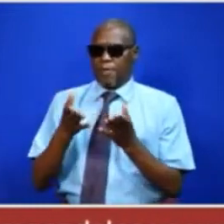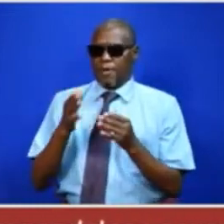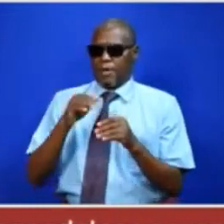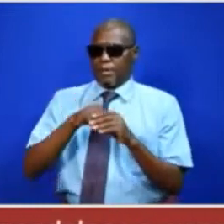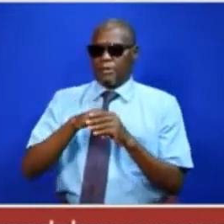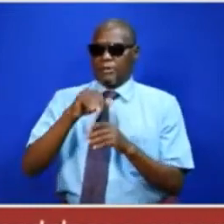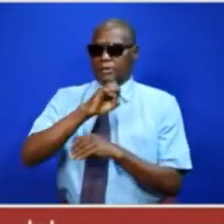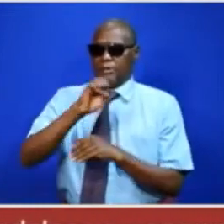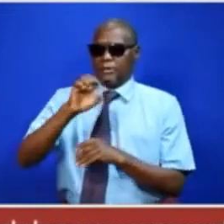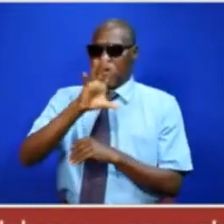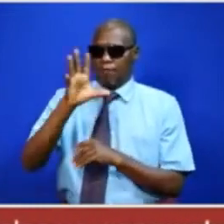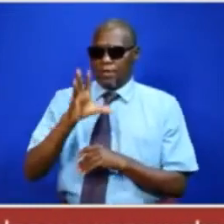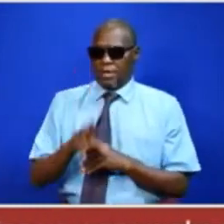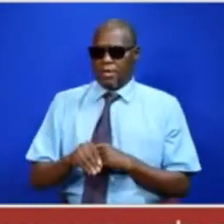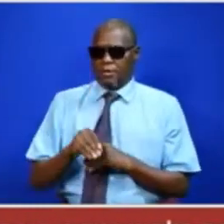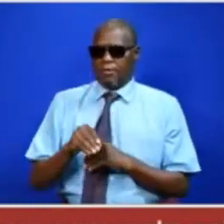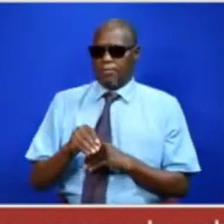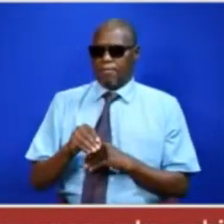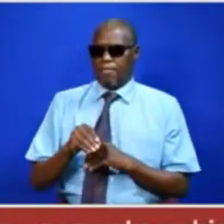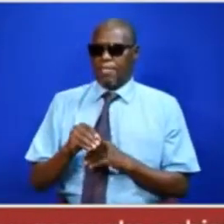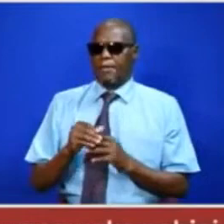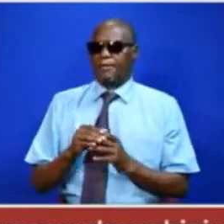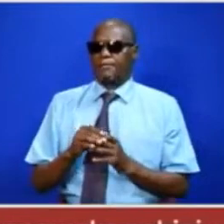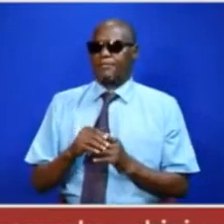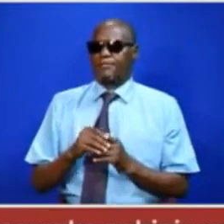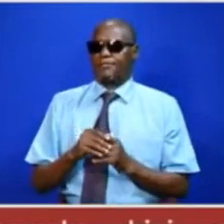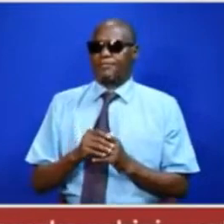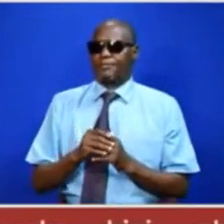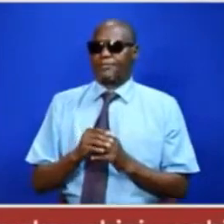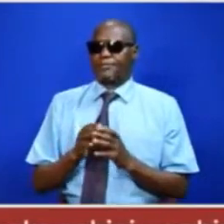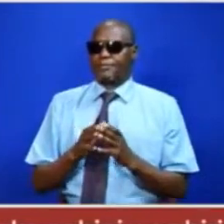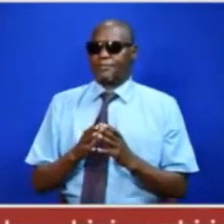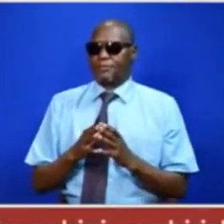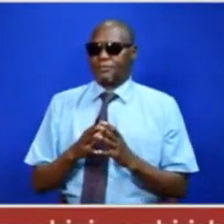African sub-region. And